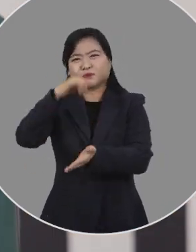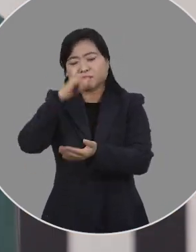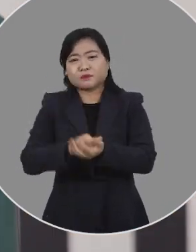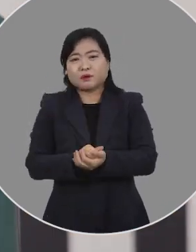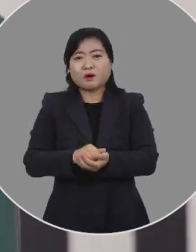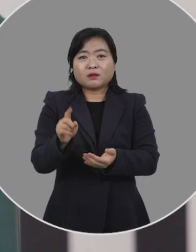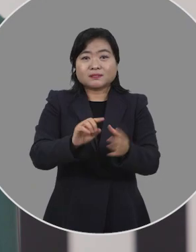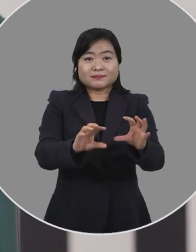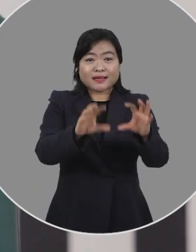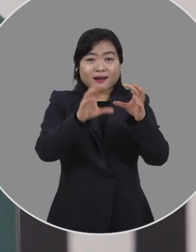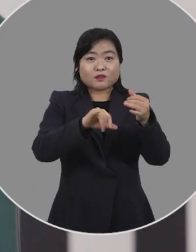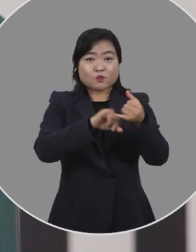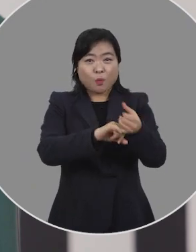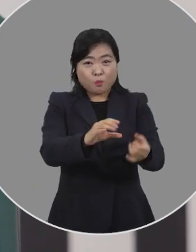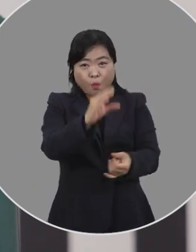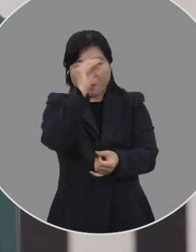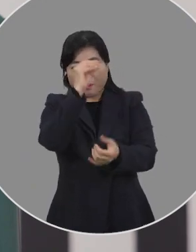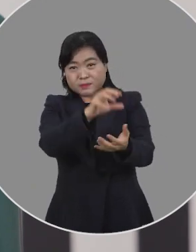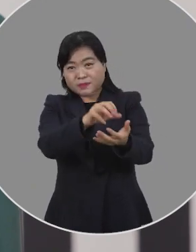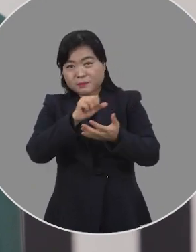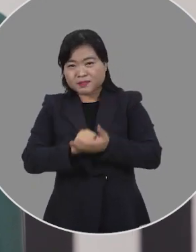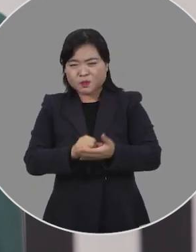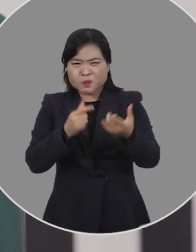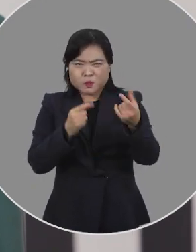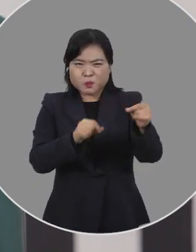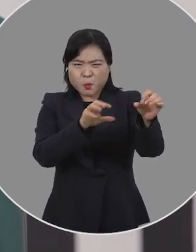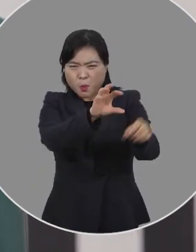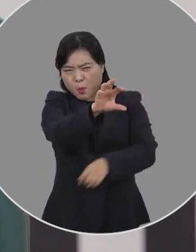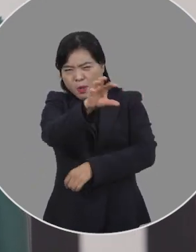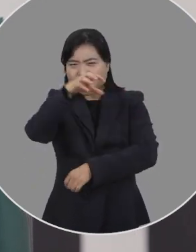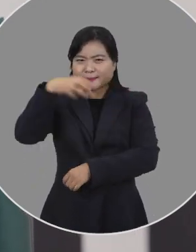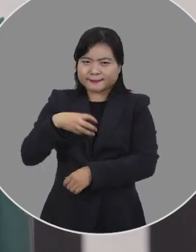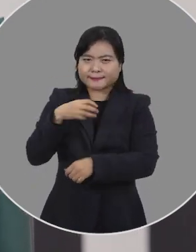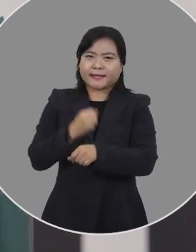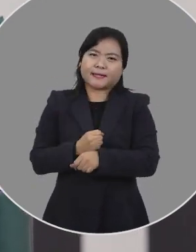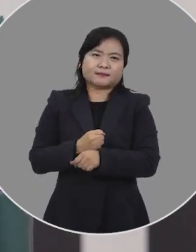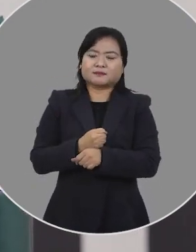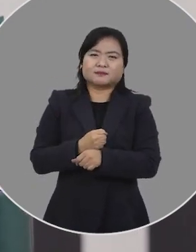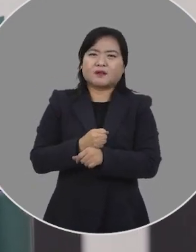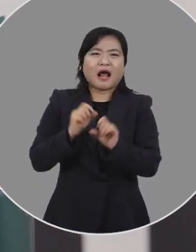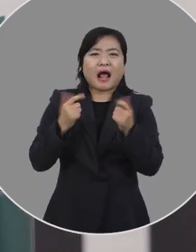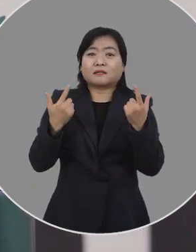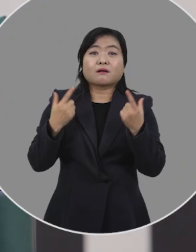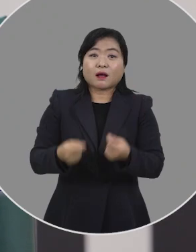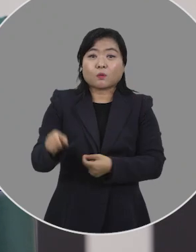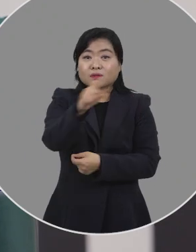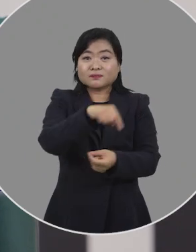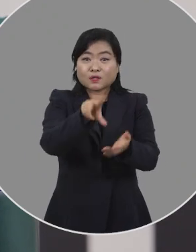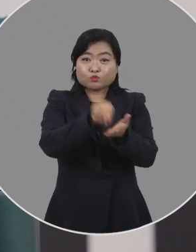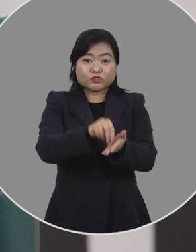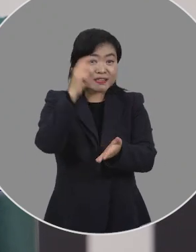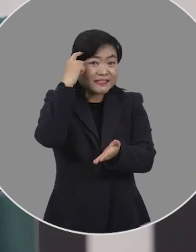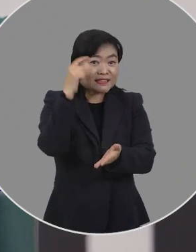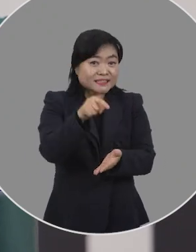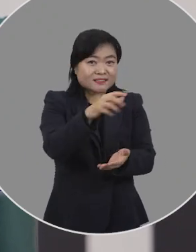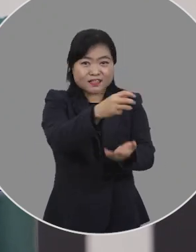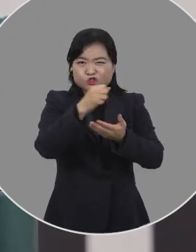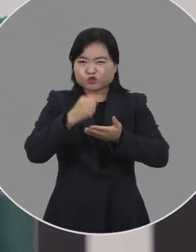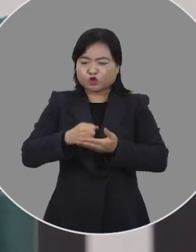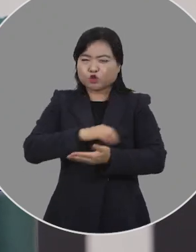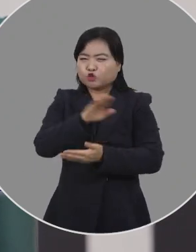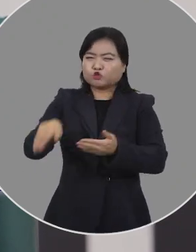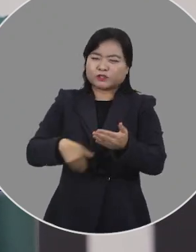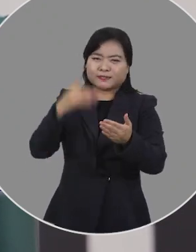나라를 꼭 모범 사례로 삼아서 똑같이 한다고 되는 문제는 아닌 것 같고 그분들의 문제의식을 우리가 이 땅에서